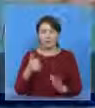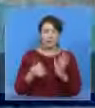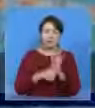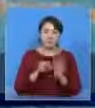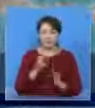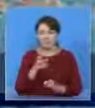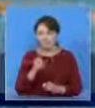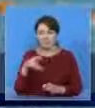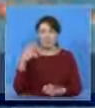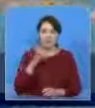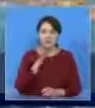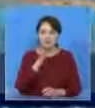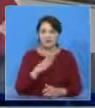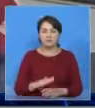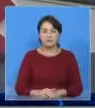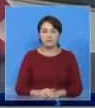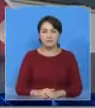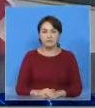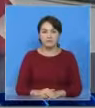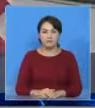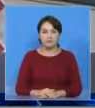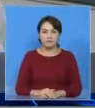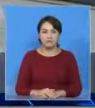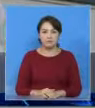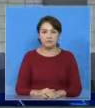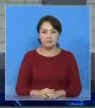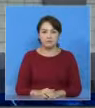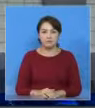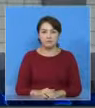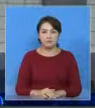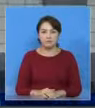стилям, а также в трех возрастных группах. Владимир Федотов, Межана Манжолов, телеканал Актобе.